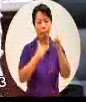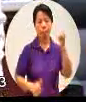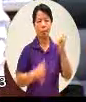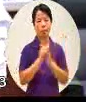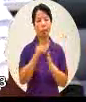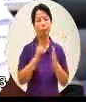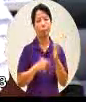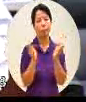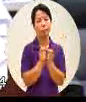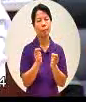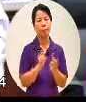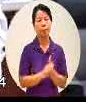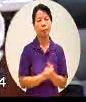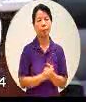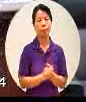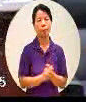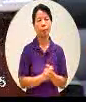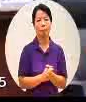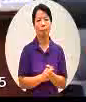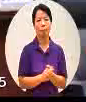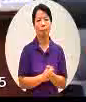单的讲一个故事哈、